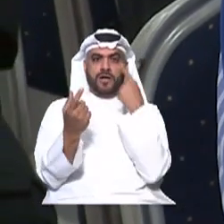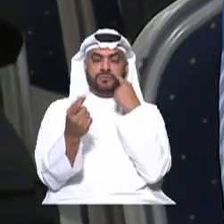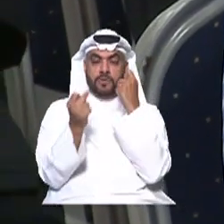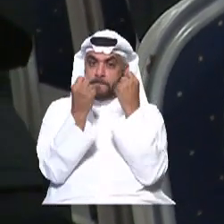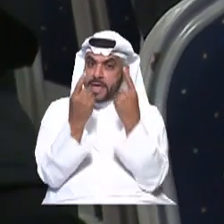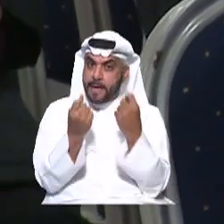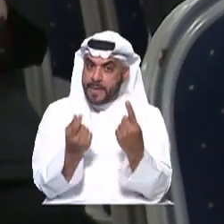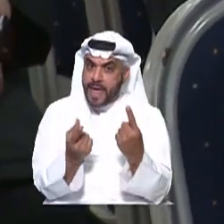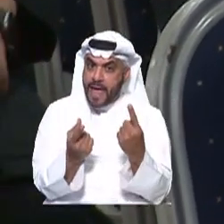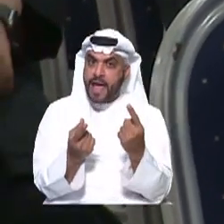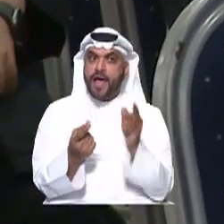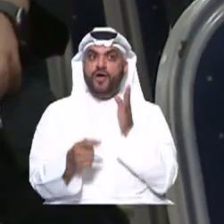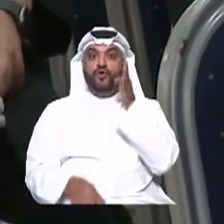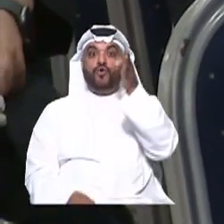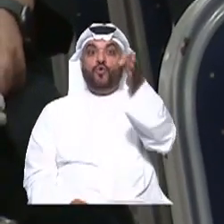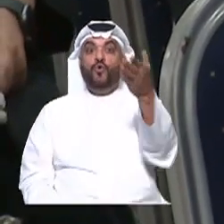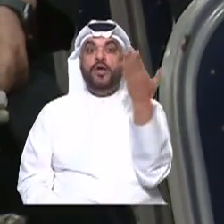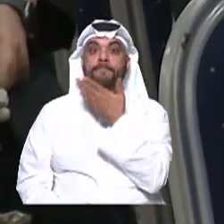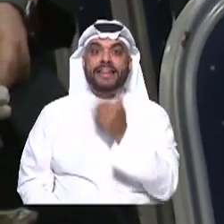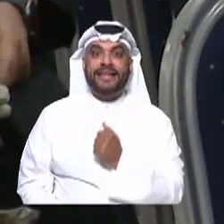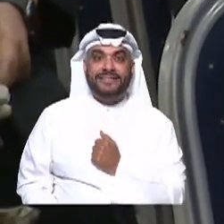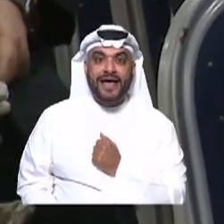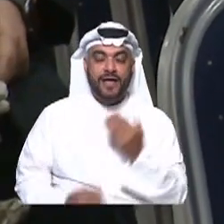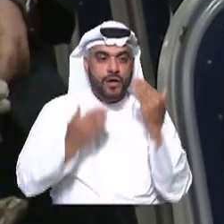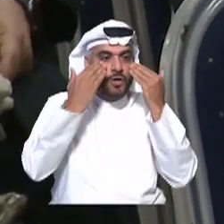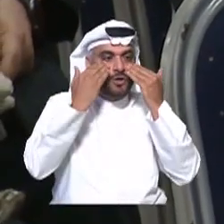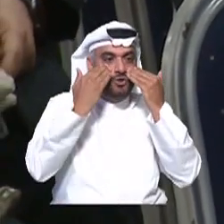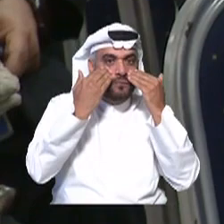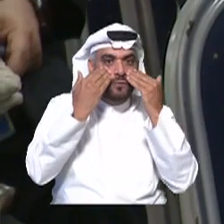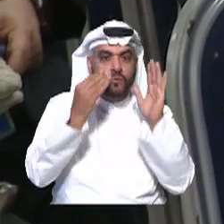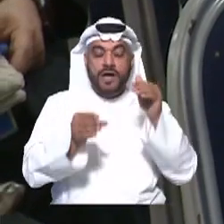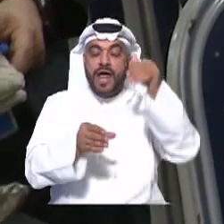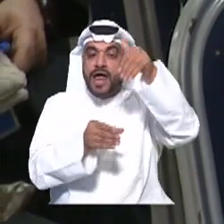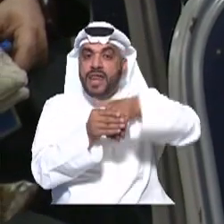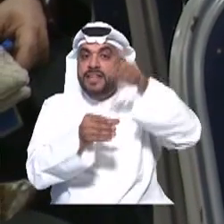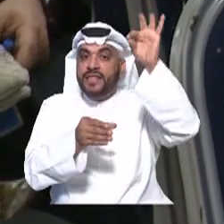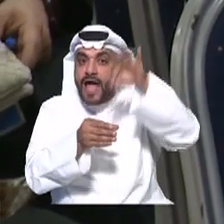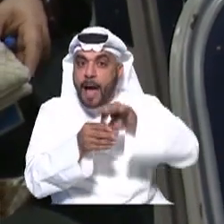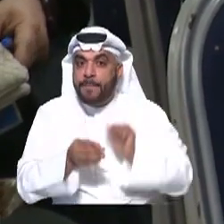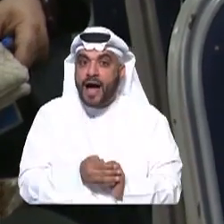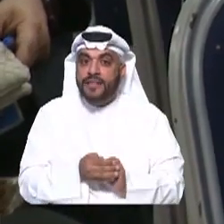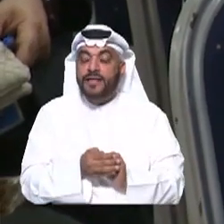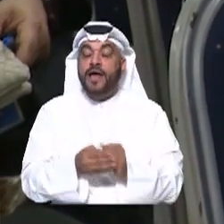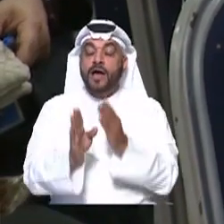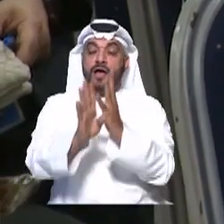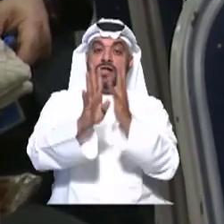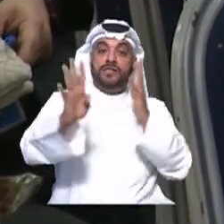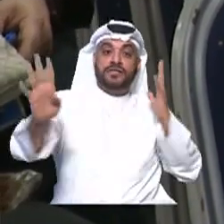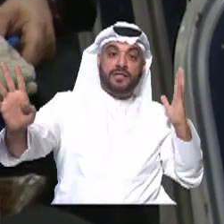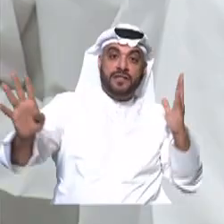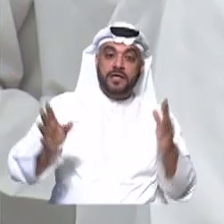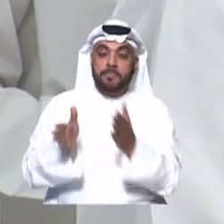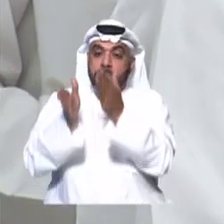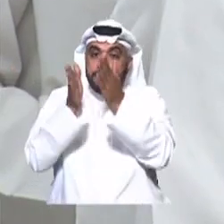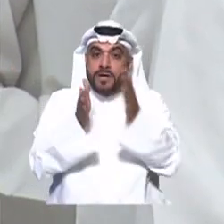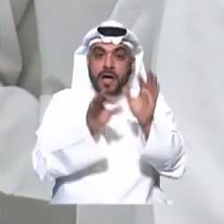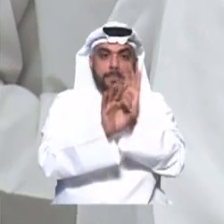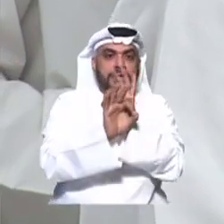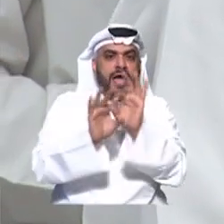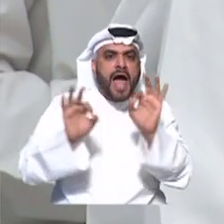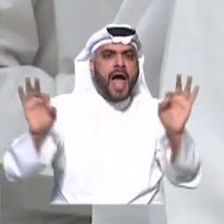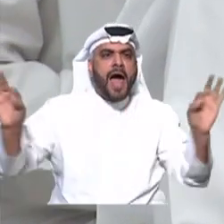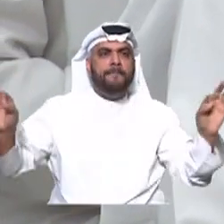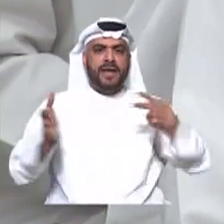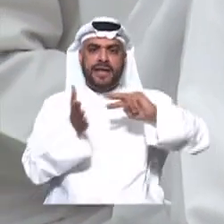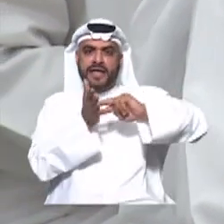يعني. دورة خبرات التي شارك فيها أكاديميين محليين ومراقبين دوليين تطرقت إلى آلية عمل المراقبين